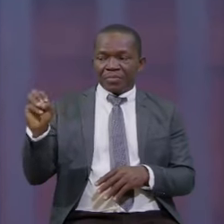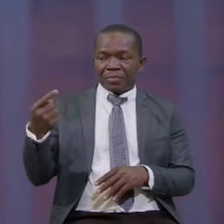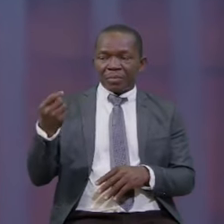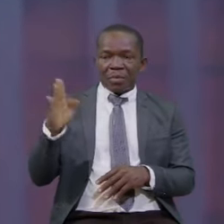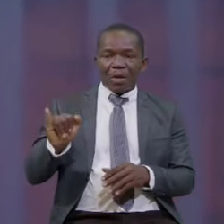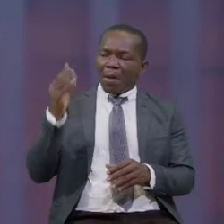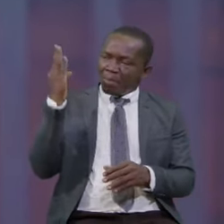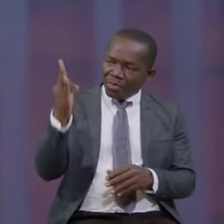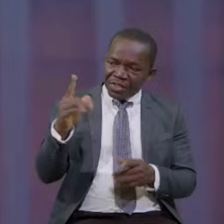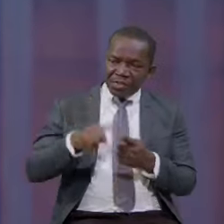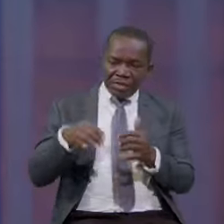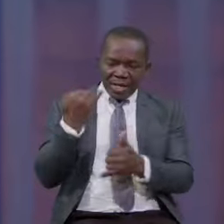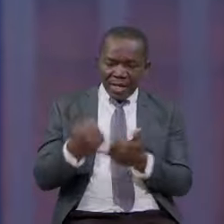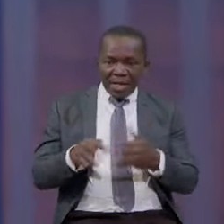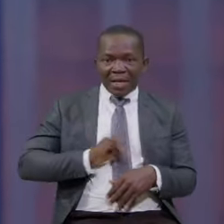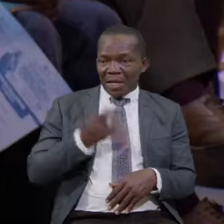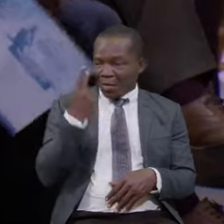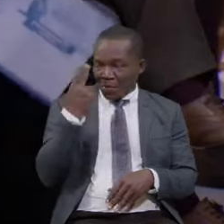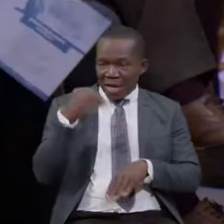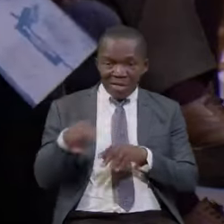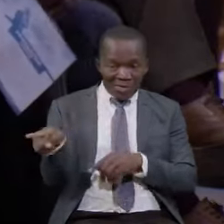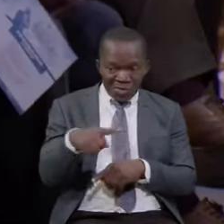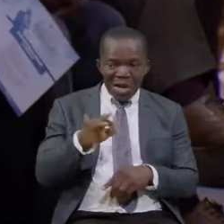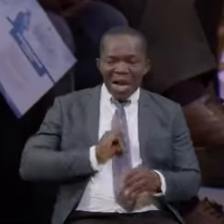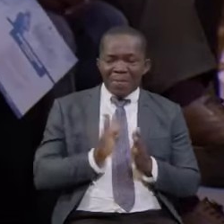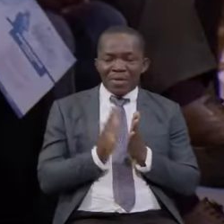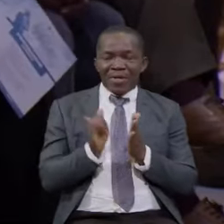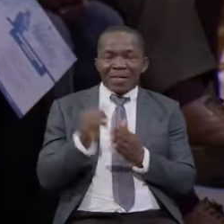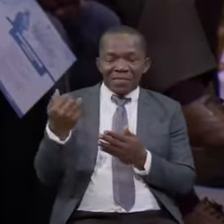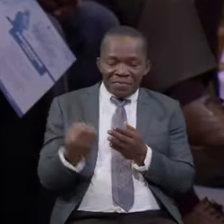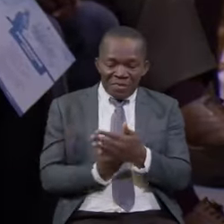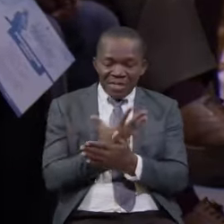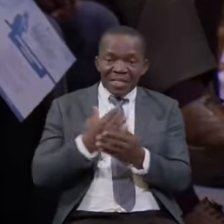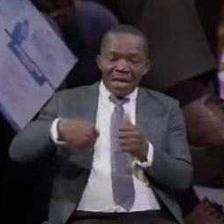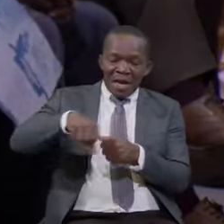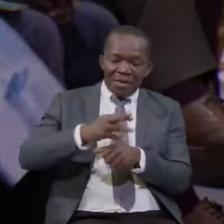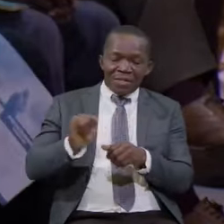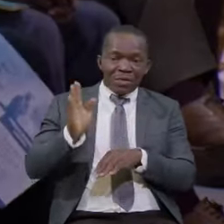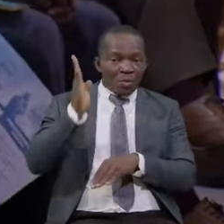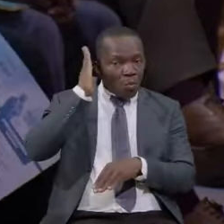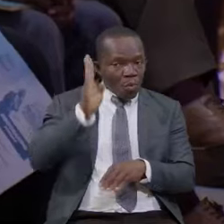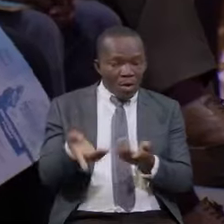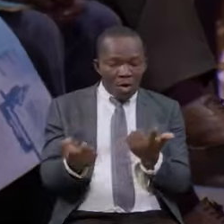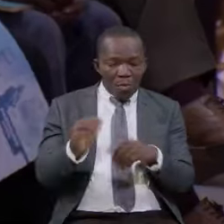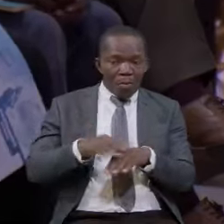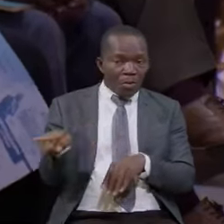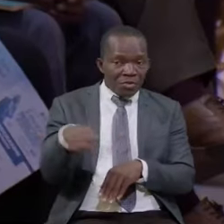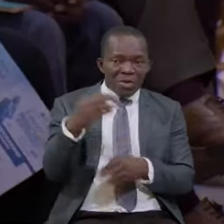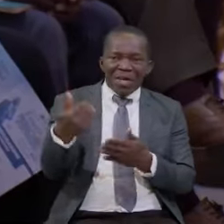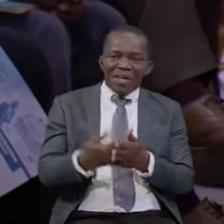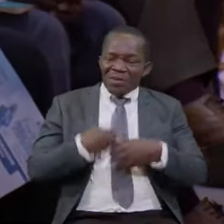aujourd'hui et je prie que l'onction fraîche vienne sur ta vie une nouvelle puissance viendra sur ta